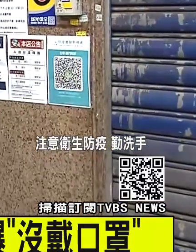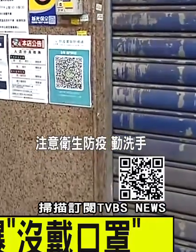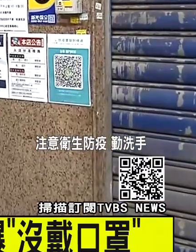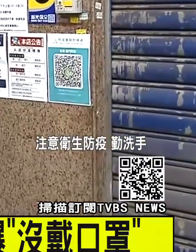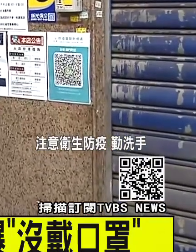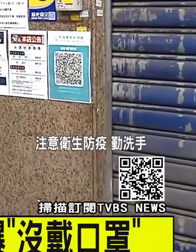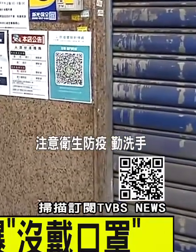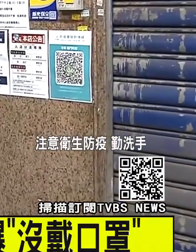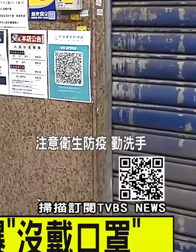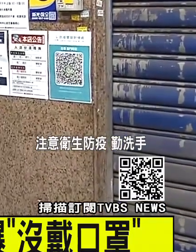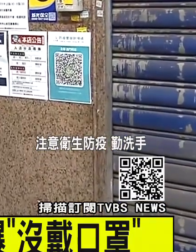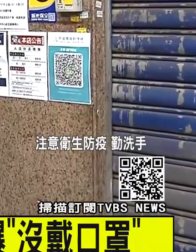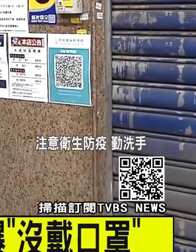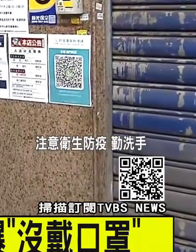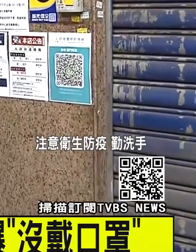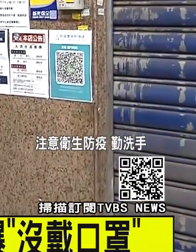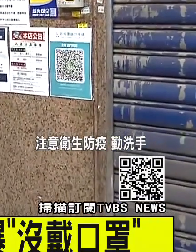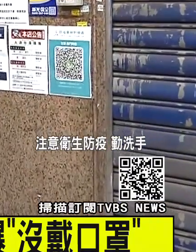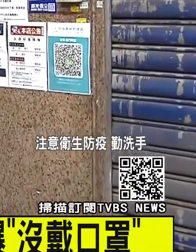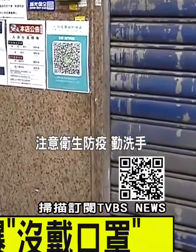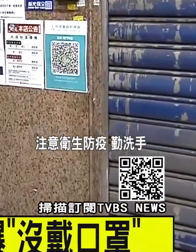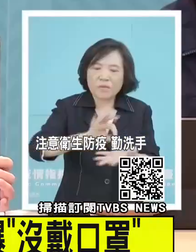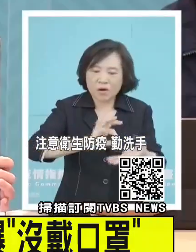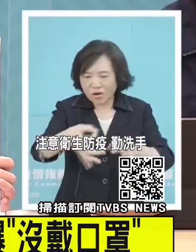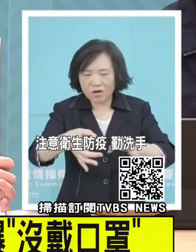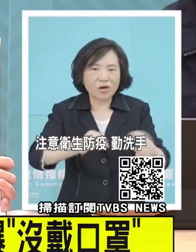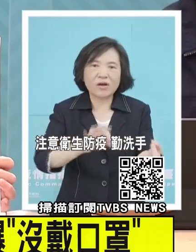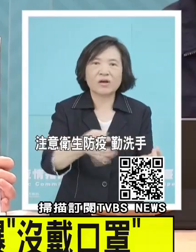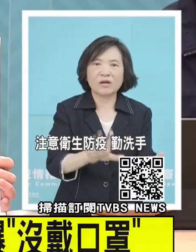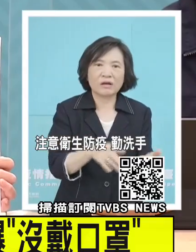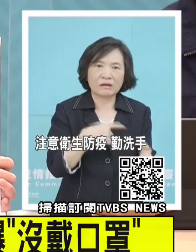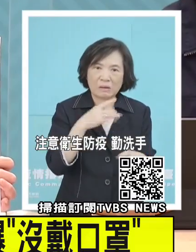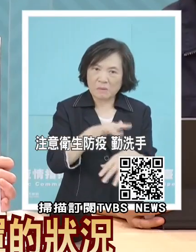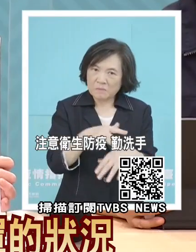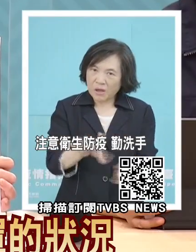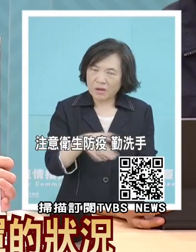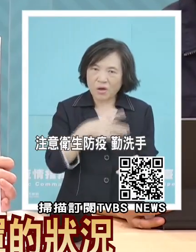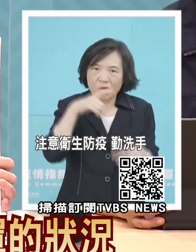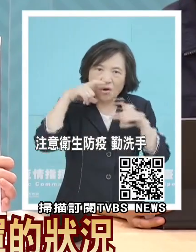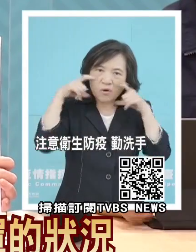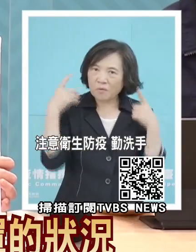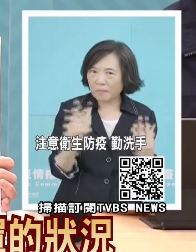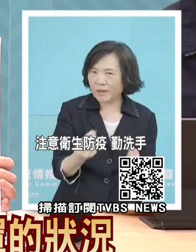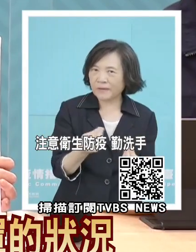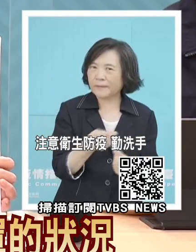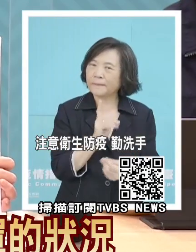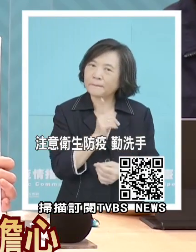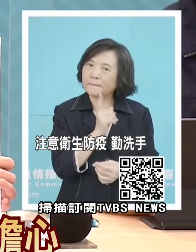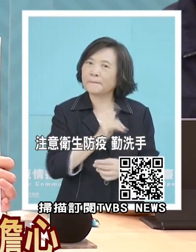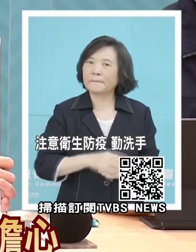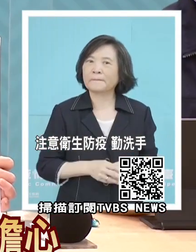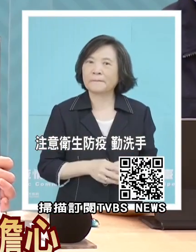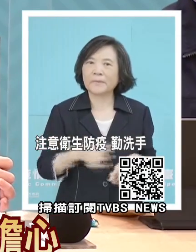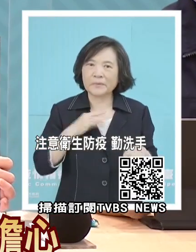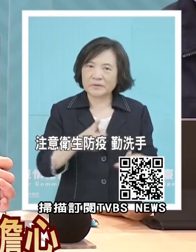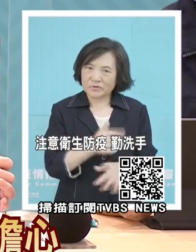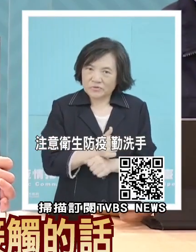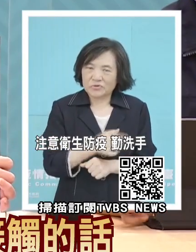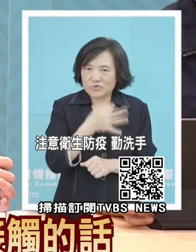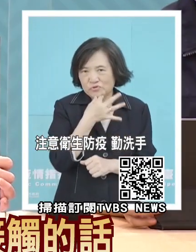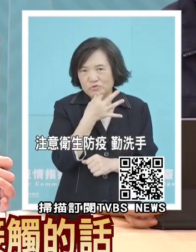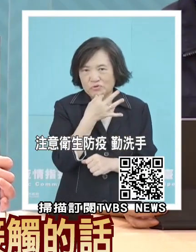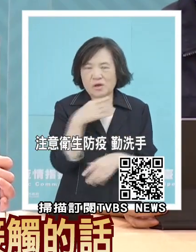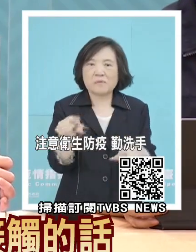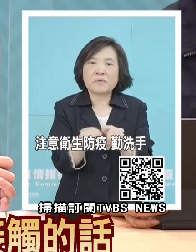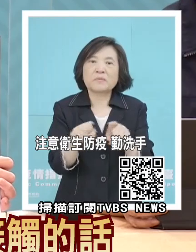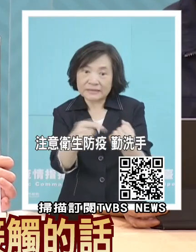至北市疫调后发现妇人疑似没戴口罩， 的确有好像没有戴口罩的状况，所以这个是我们比较担心会